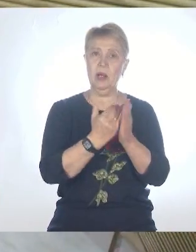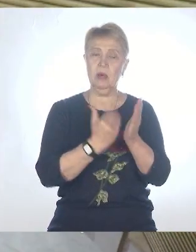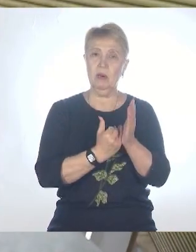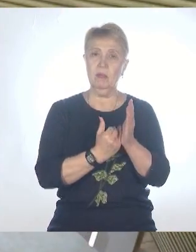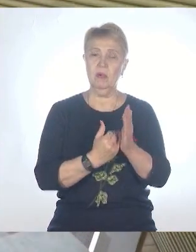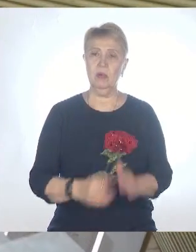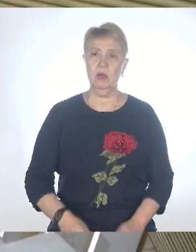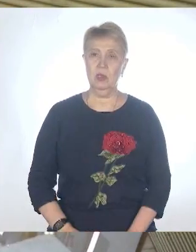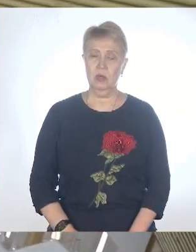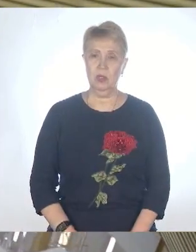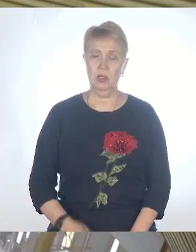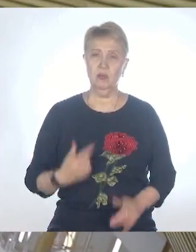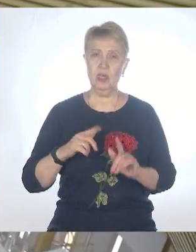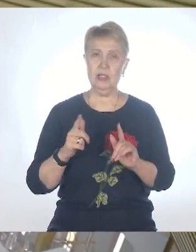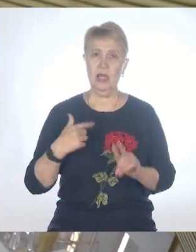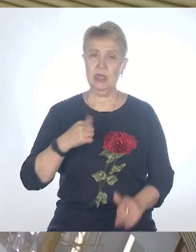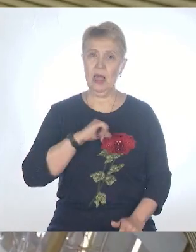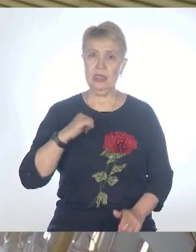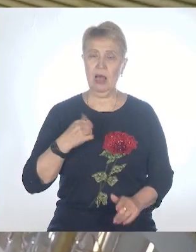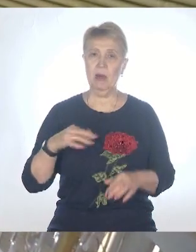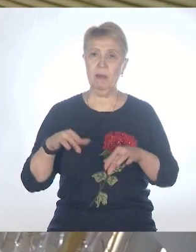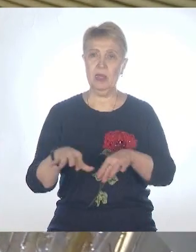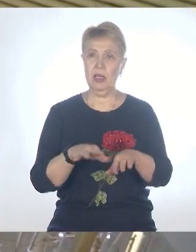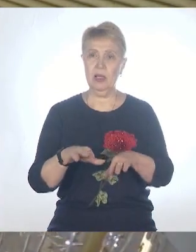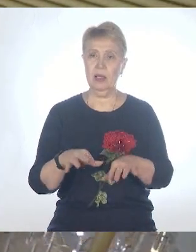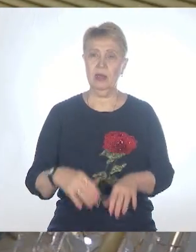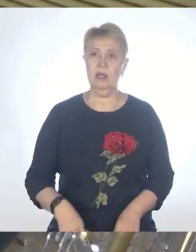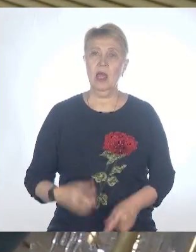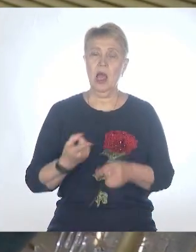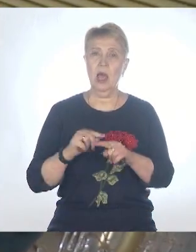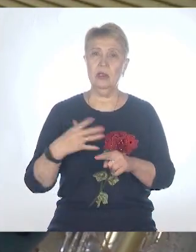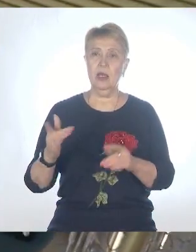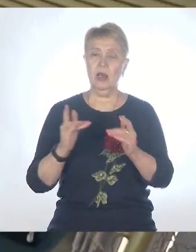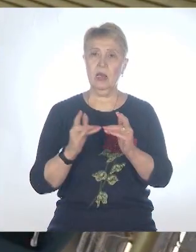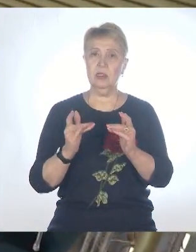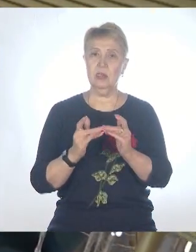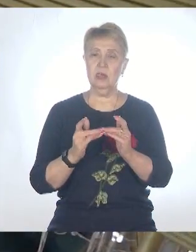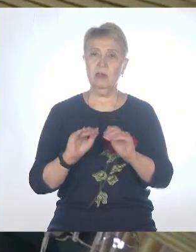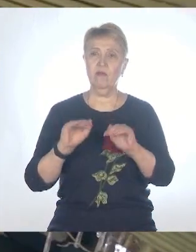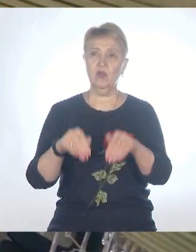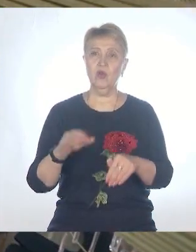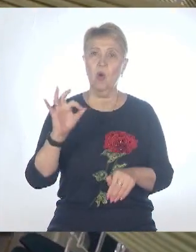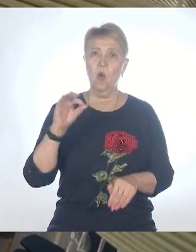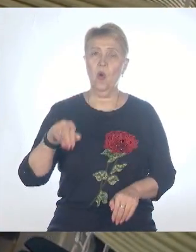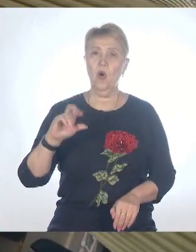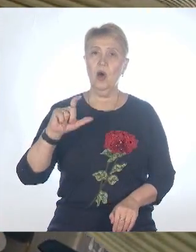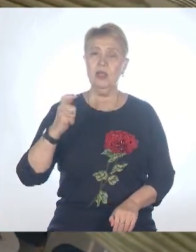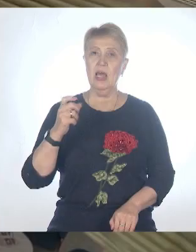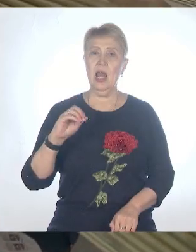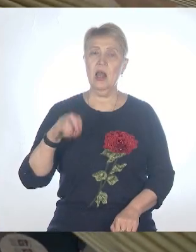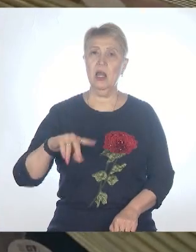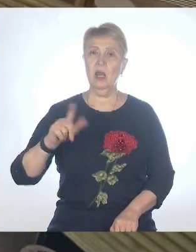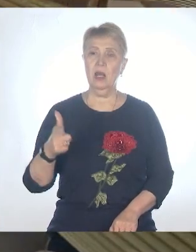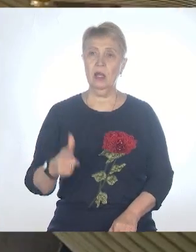не все. Ну, на самом деле, практически все гостиницы подпадают, который входит в классификатор отелей, которые по-настоящему зарегистрированы как